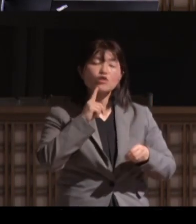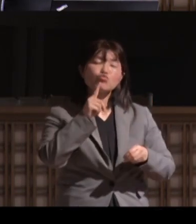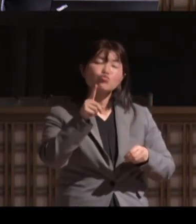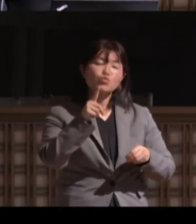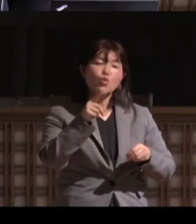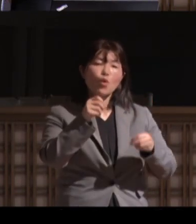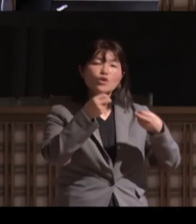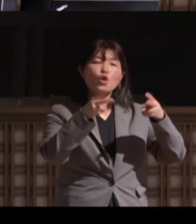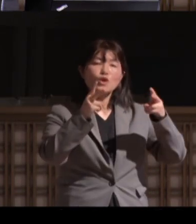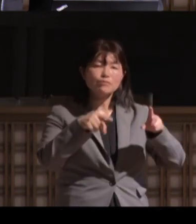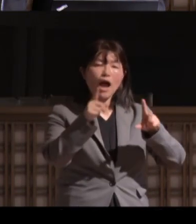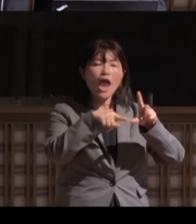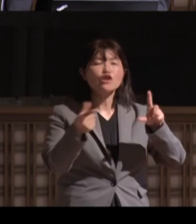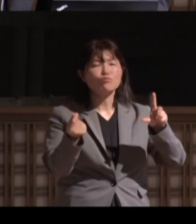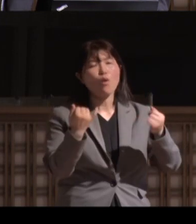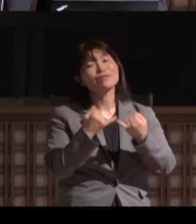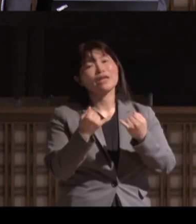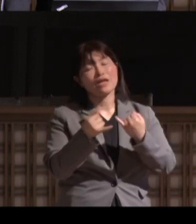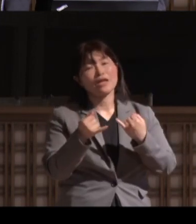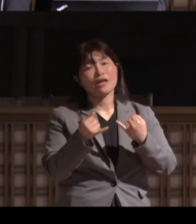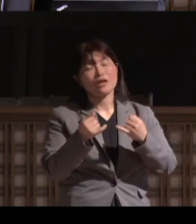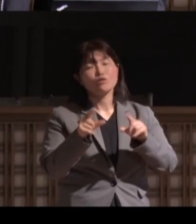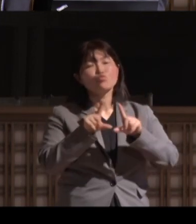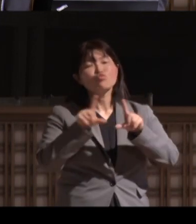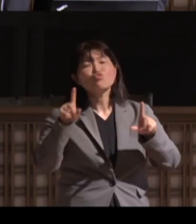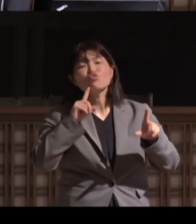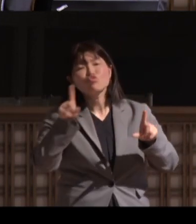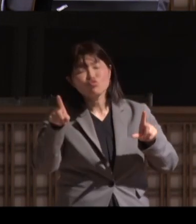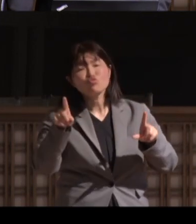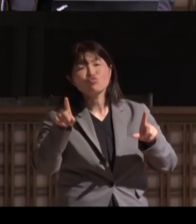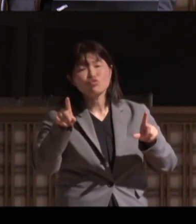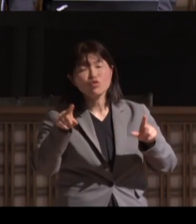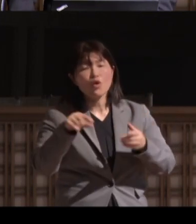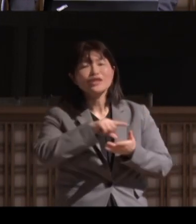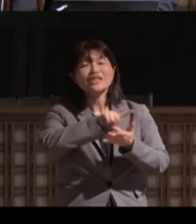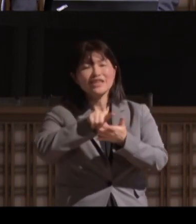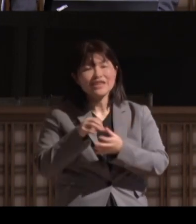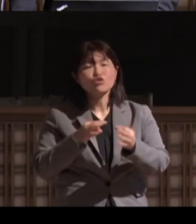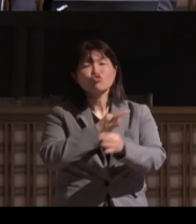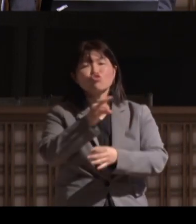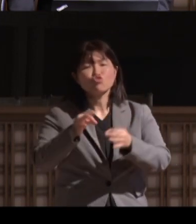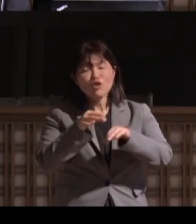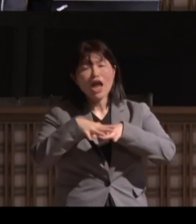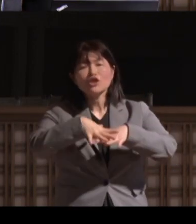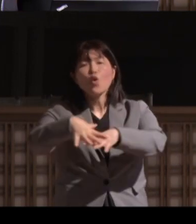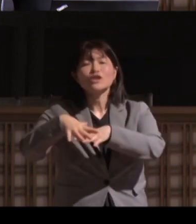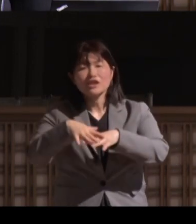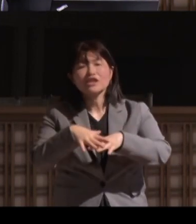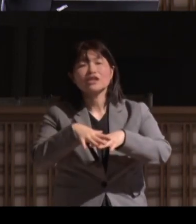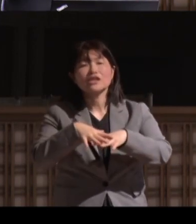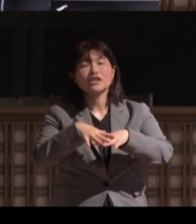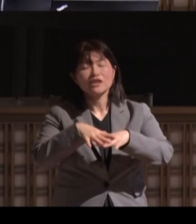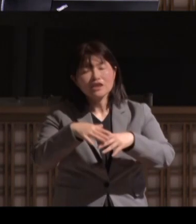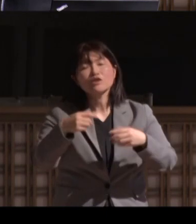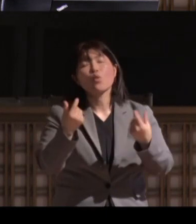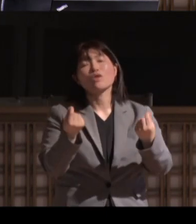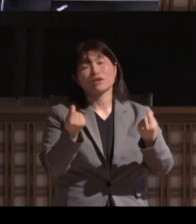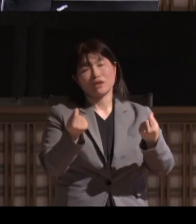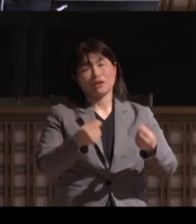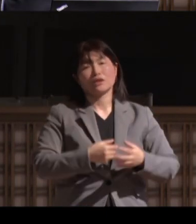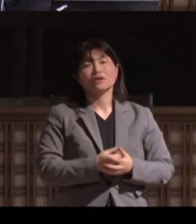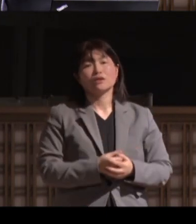とえ広島エルモそして一般名詞で言いますと地域運営組織というものにえ該当し